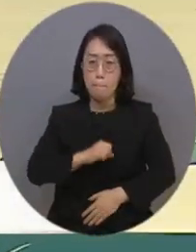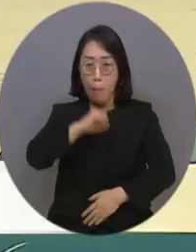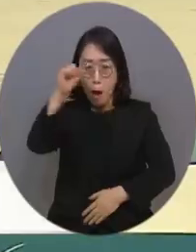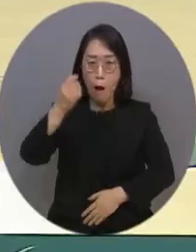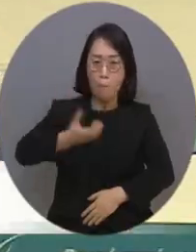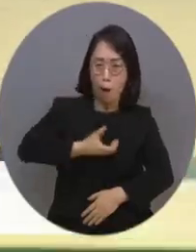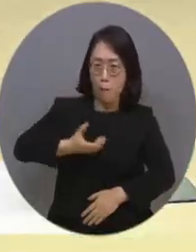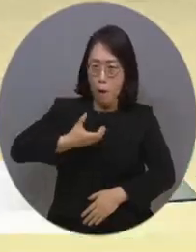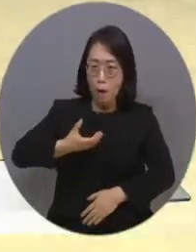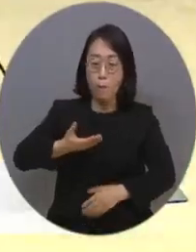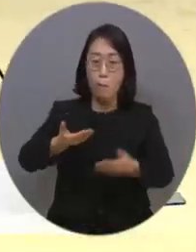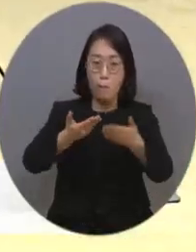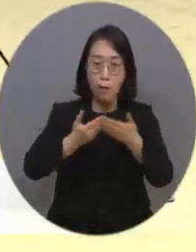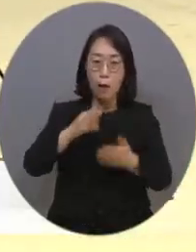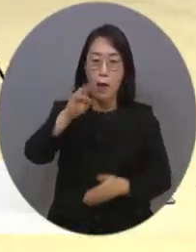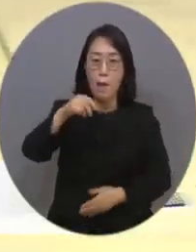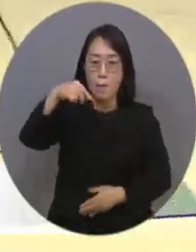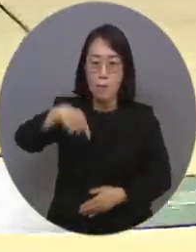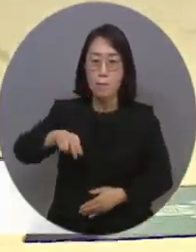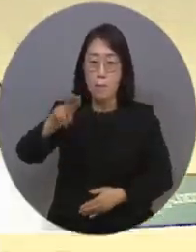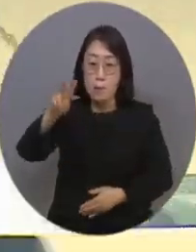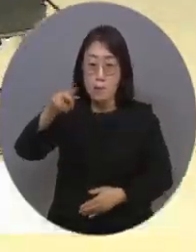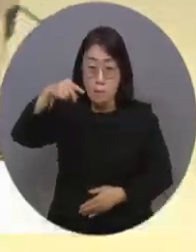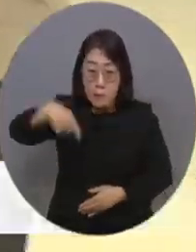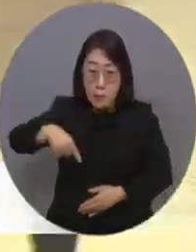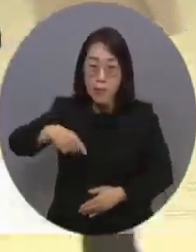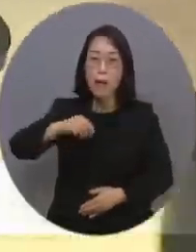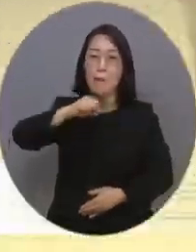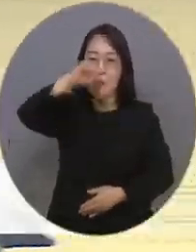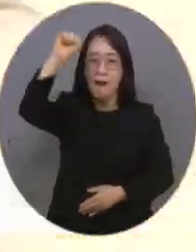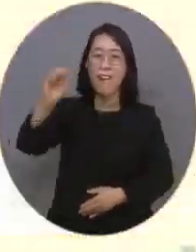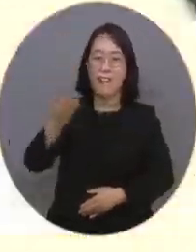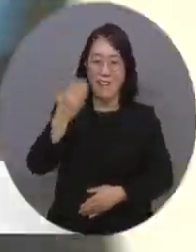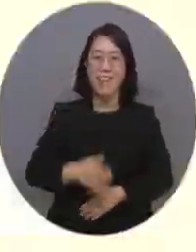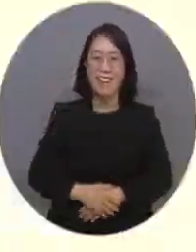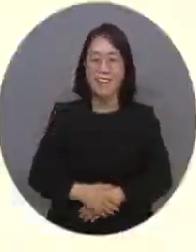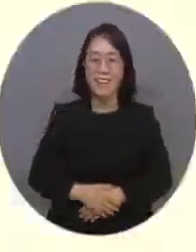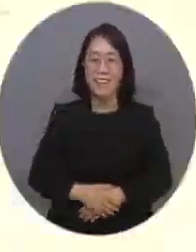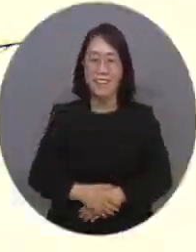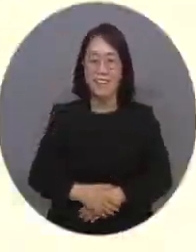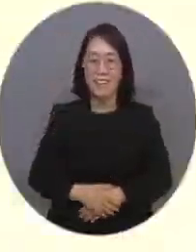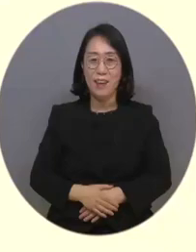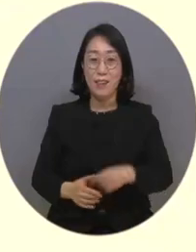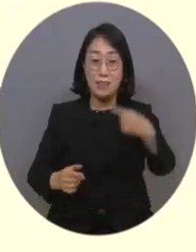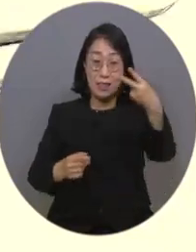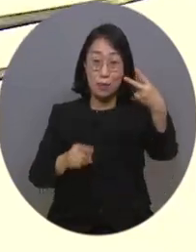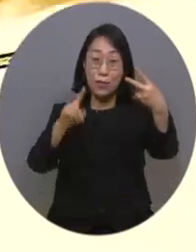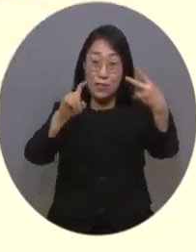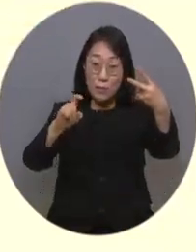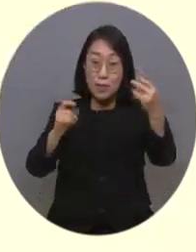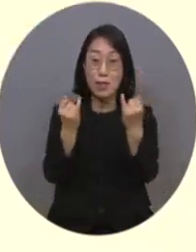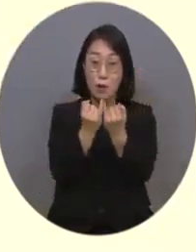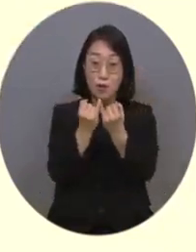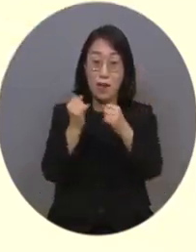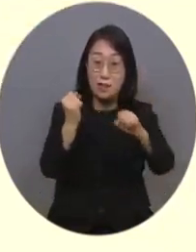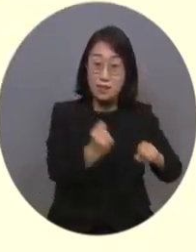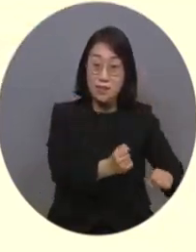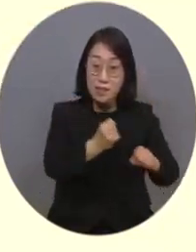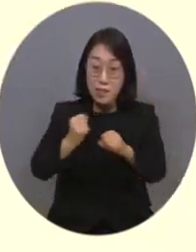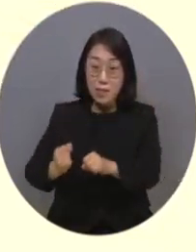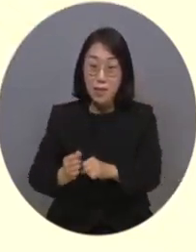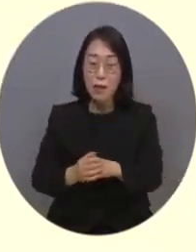이어가며 대회 mvp의 당당히 이름을 올렸습니다 특히 지난 11일 열린 여자 바이애슬론